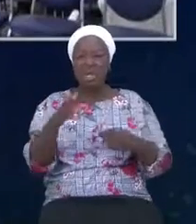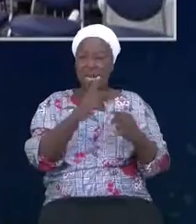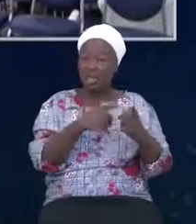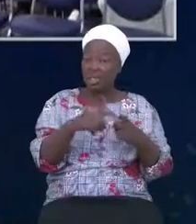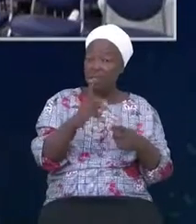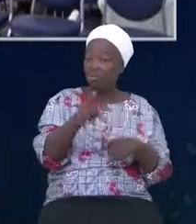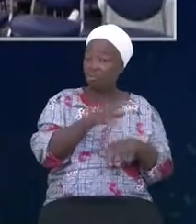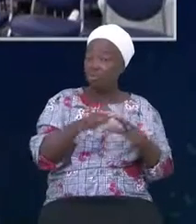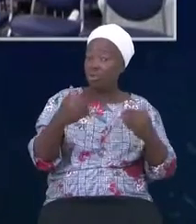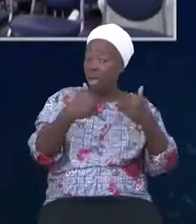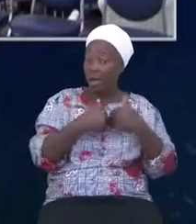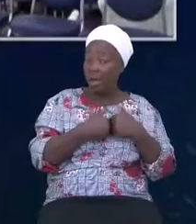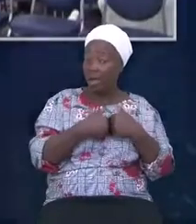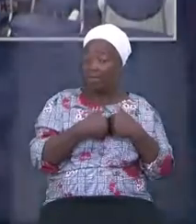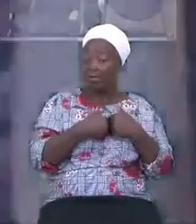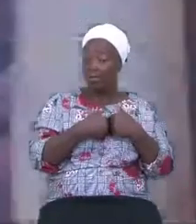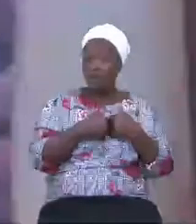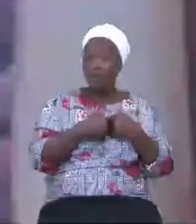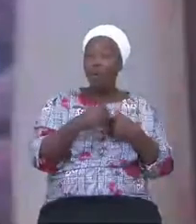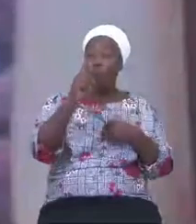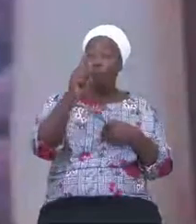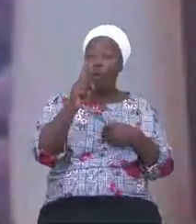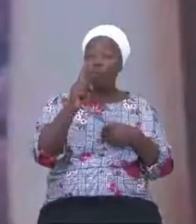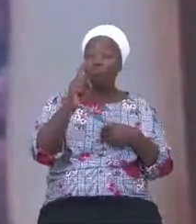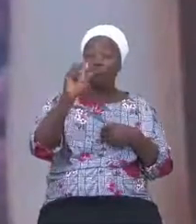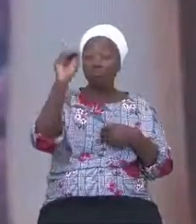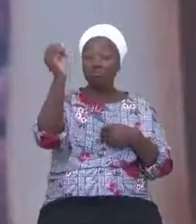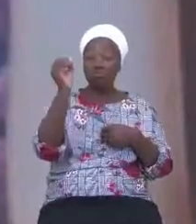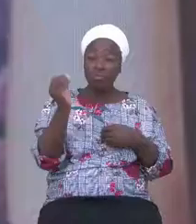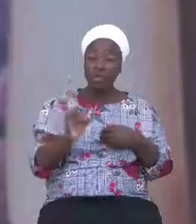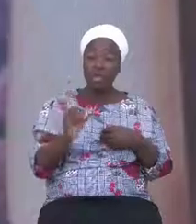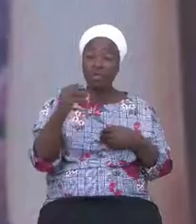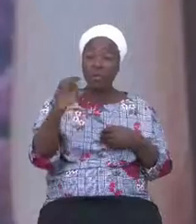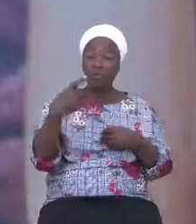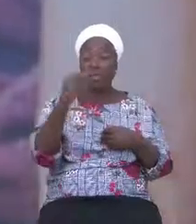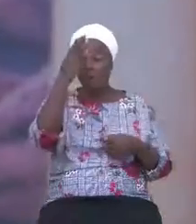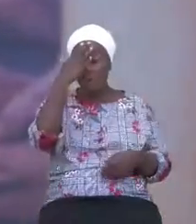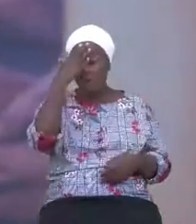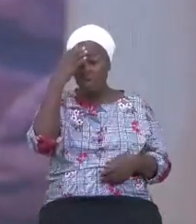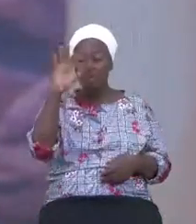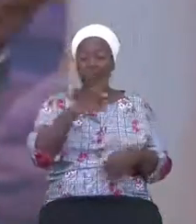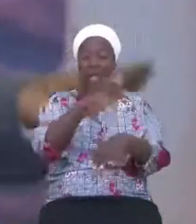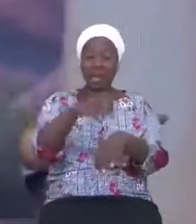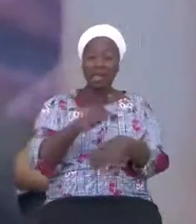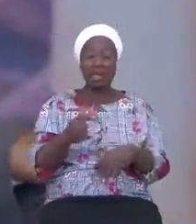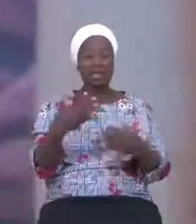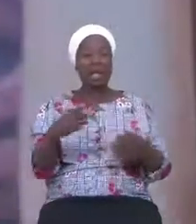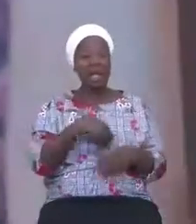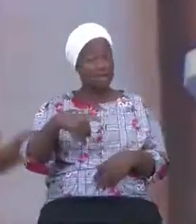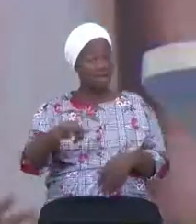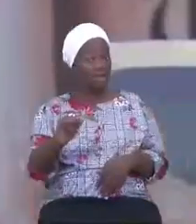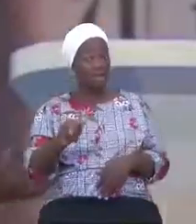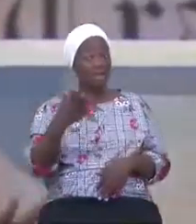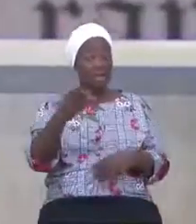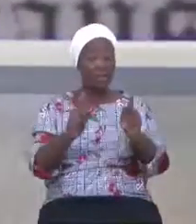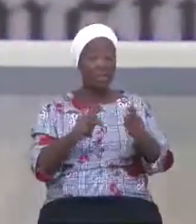Et vous n'avez pas 1% de la connaissance des choses terrestres. Et toutefois,